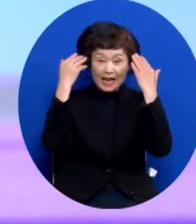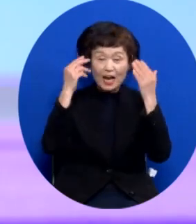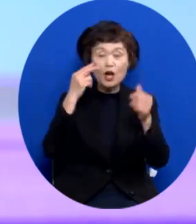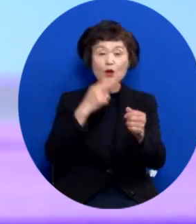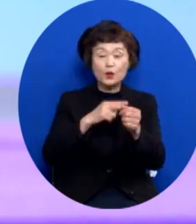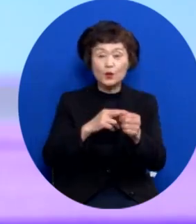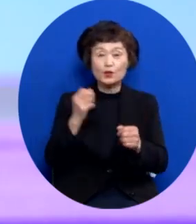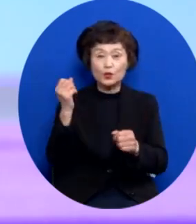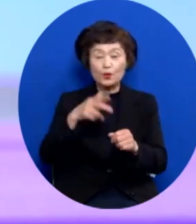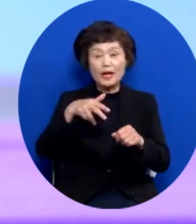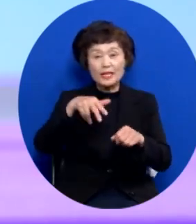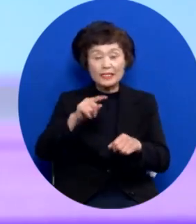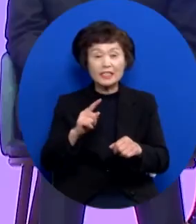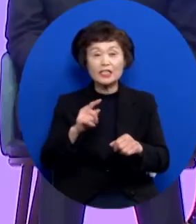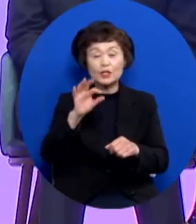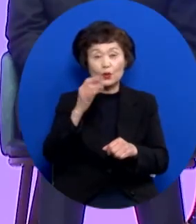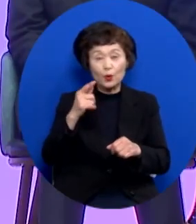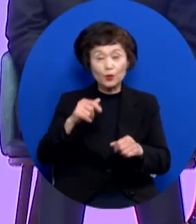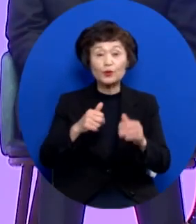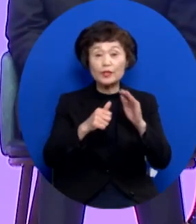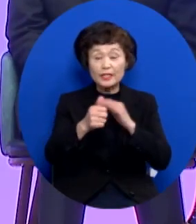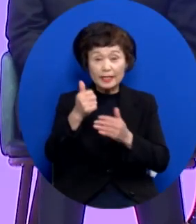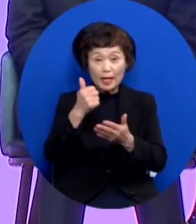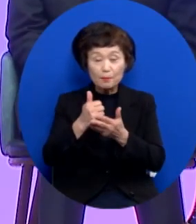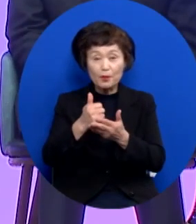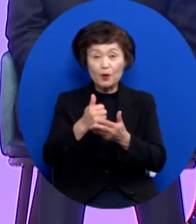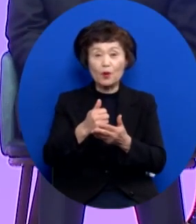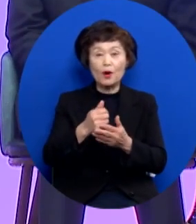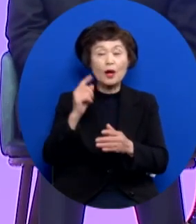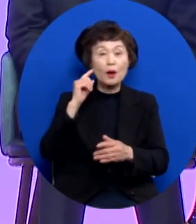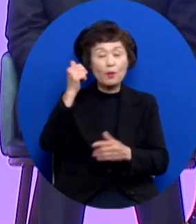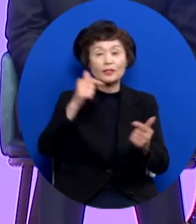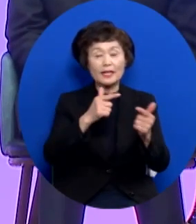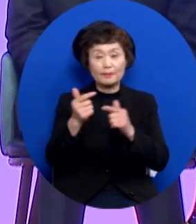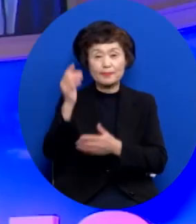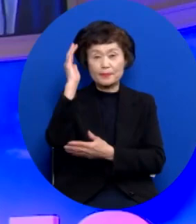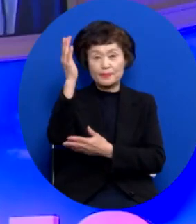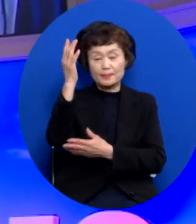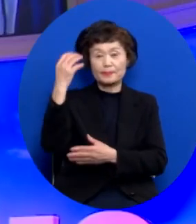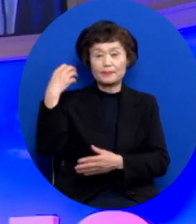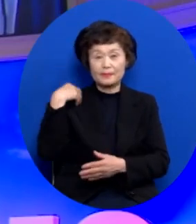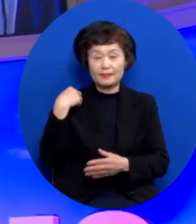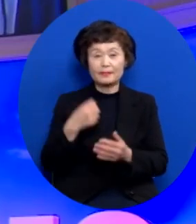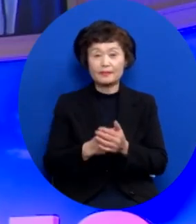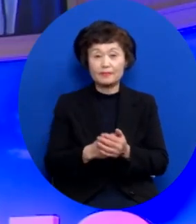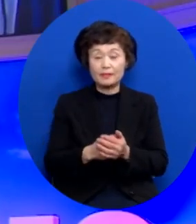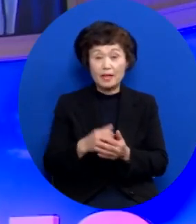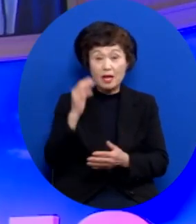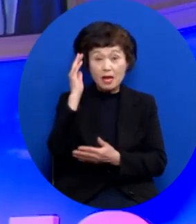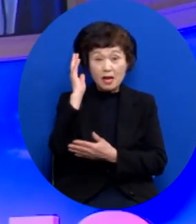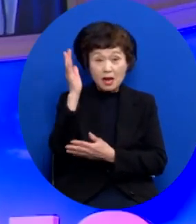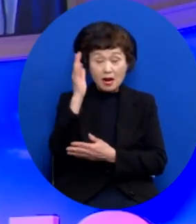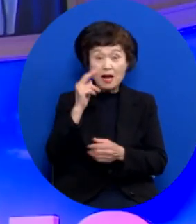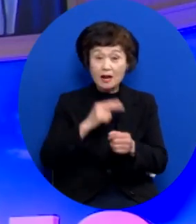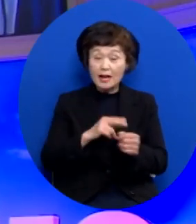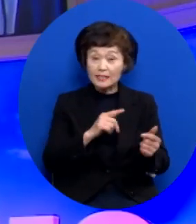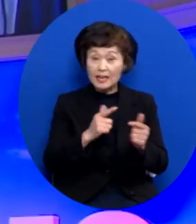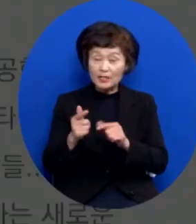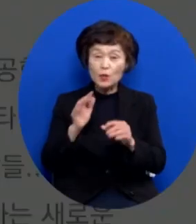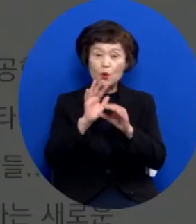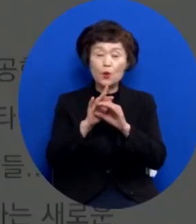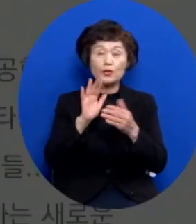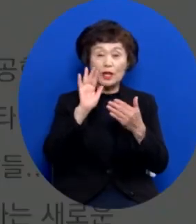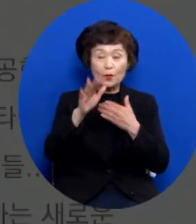목회 데이터 연구소 지용근 대표 소망교회 조성실 목사가 발제자로 나섰습니다 강사들은 코로나 이후